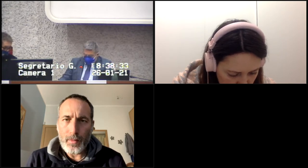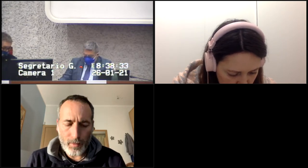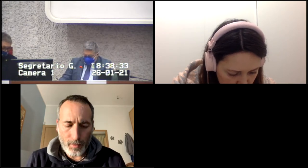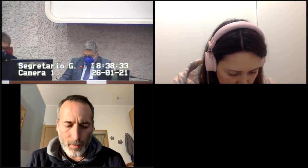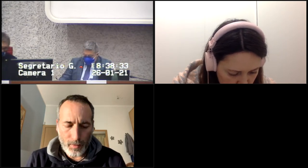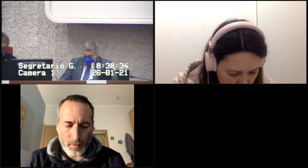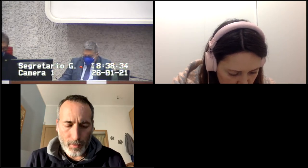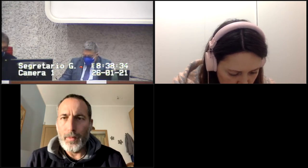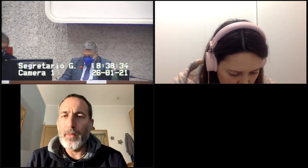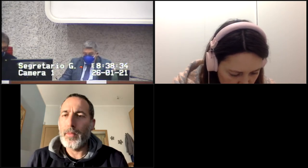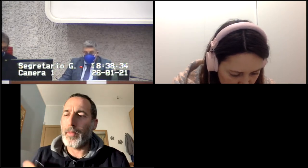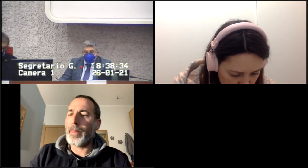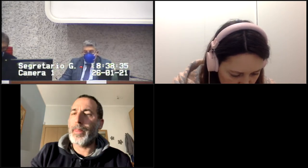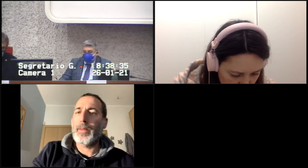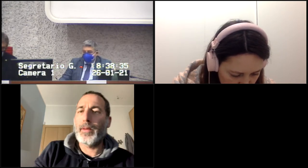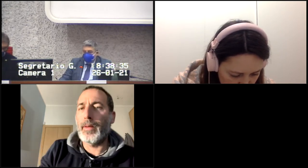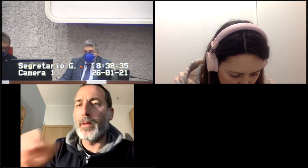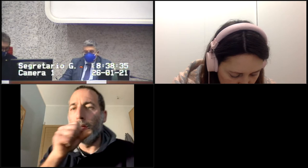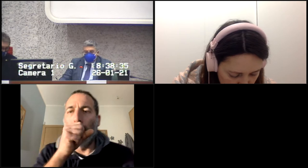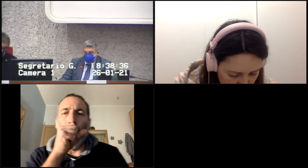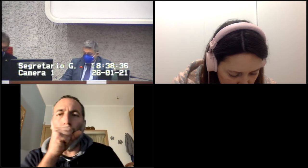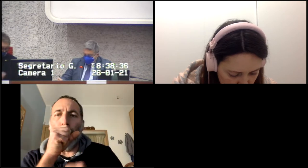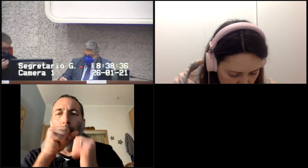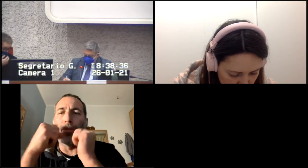Assessori presenti. Allora, D'Amico Claudio.